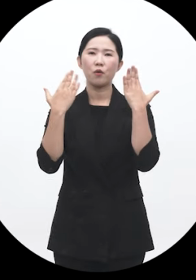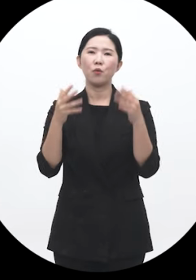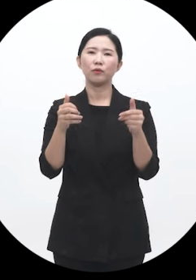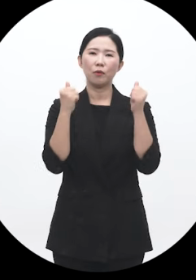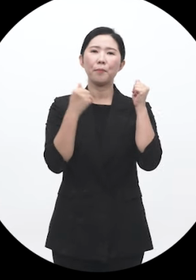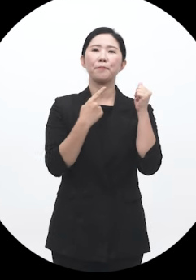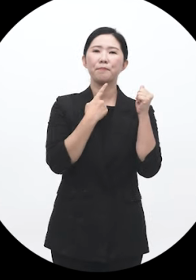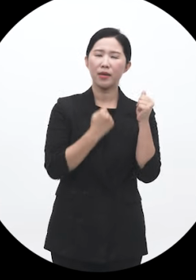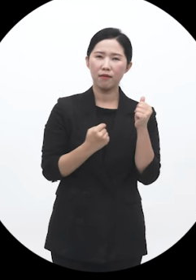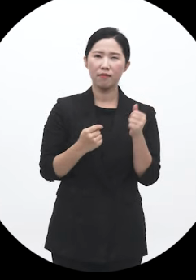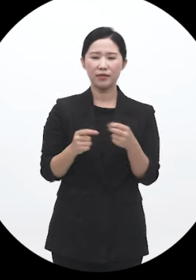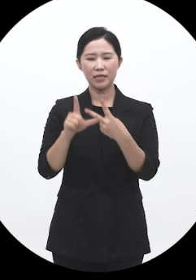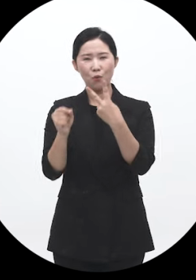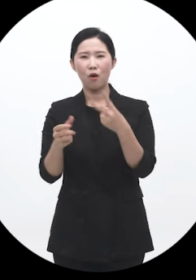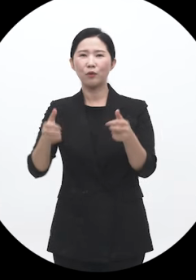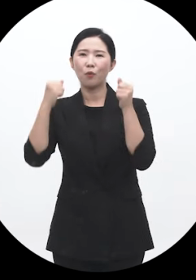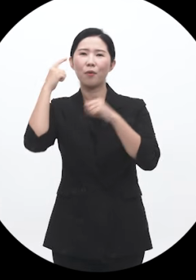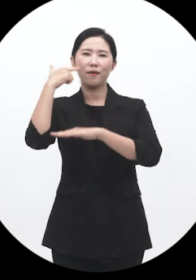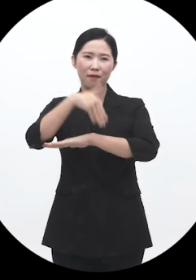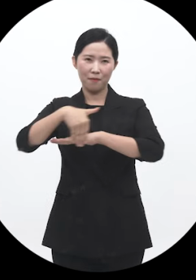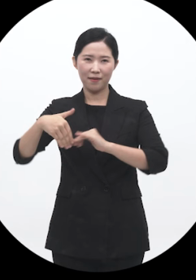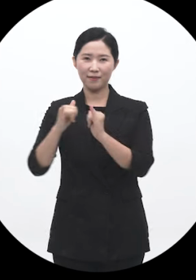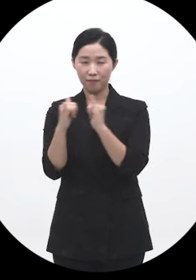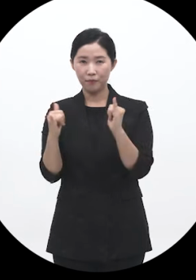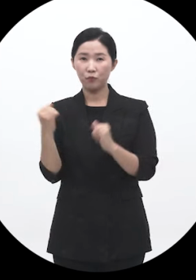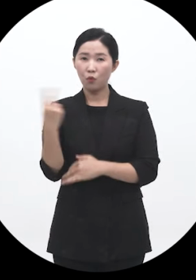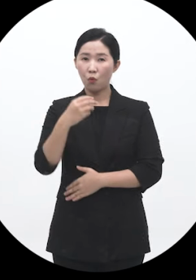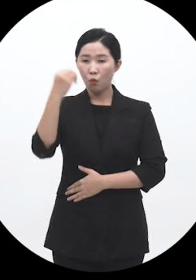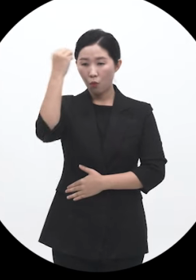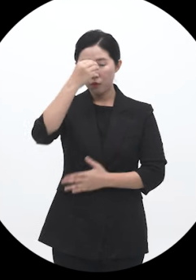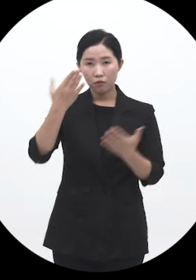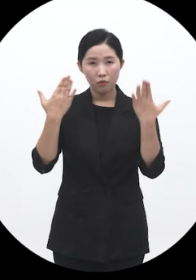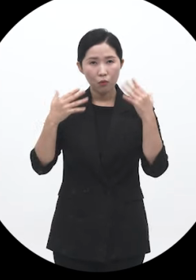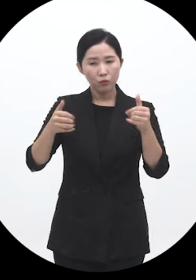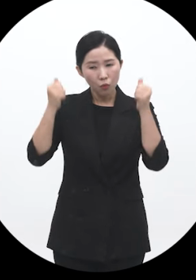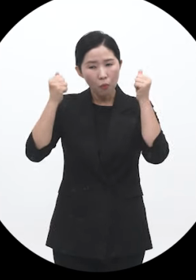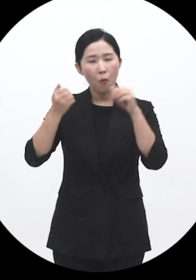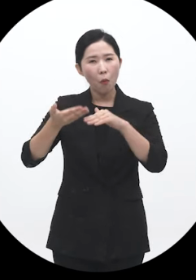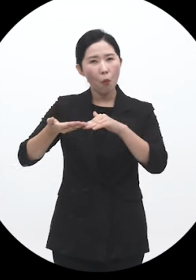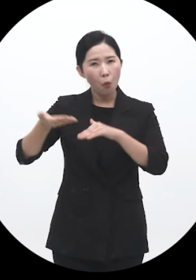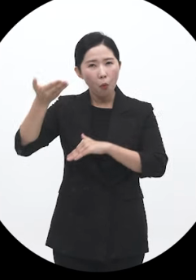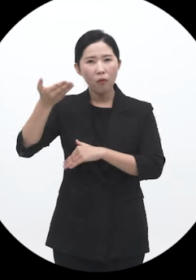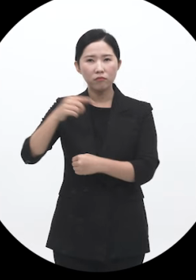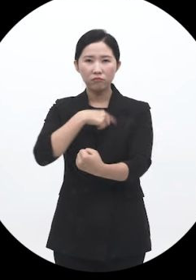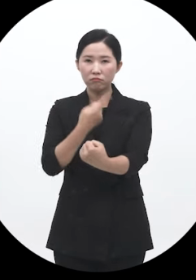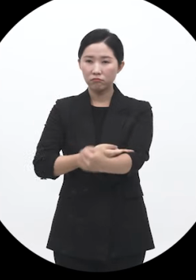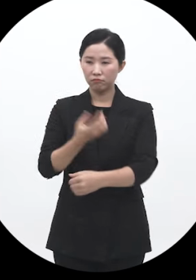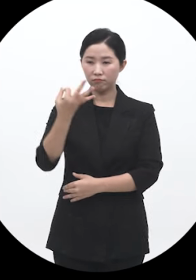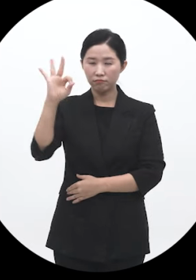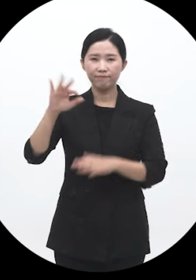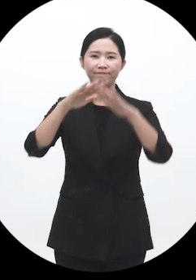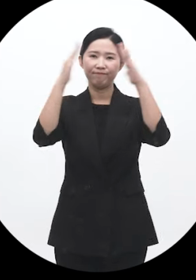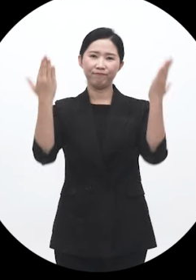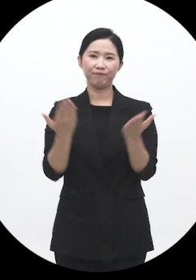예정인 학생 또는 고등학교 졸업 동등 이상의 학력이 있다고 인정된